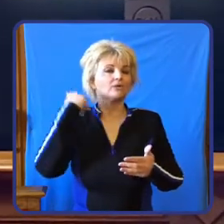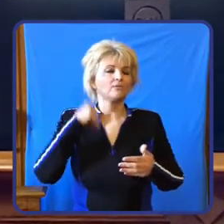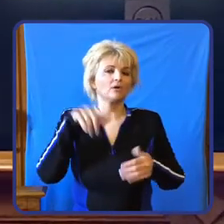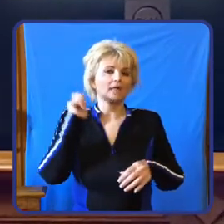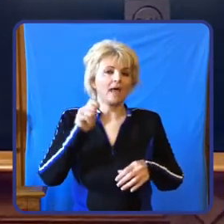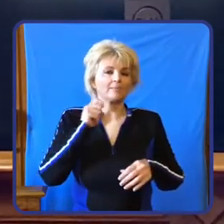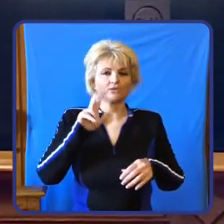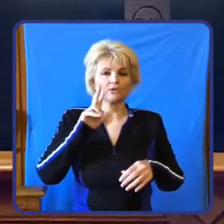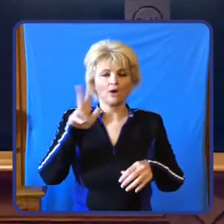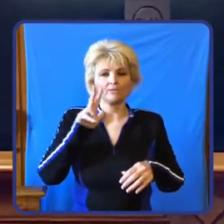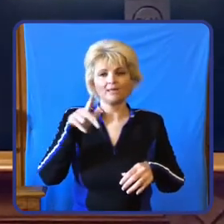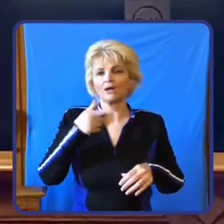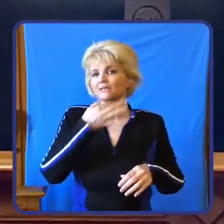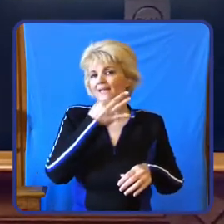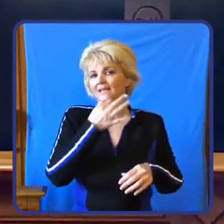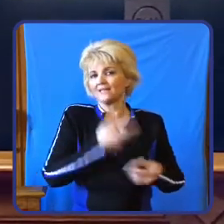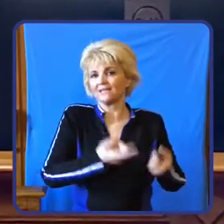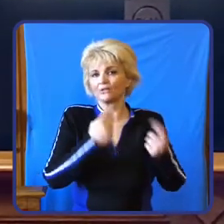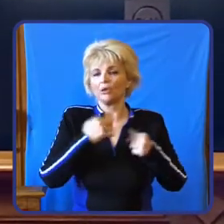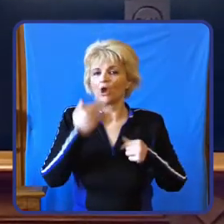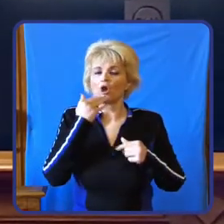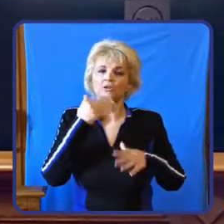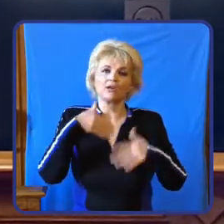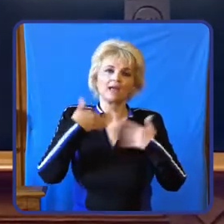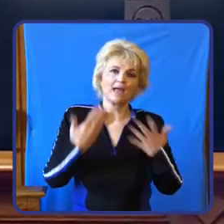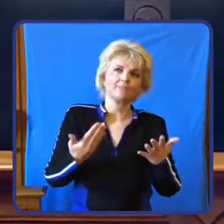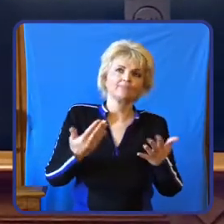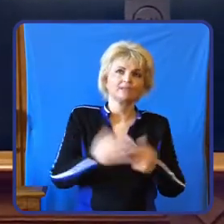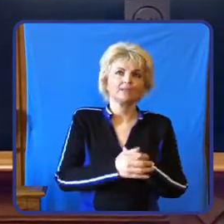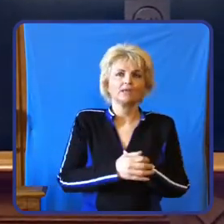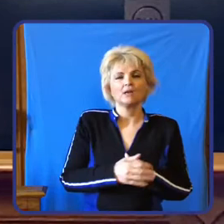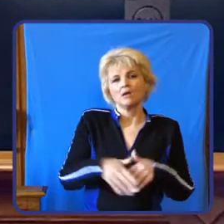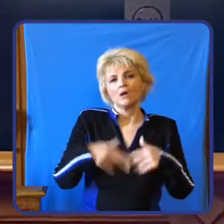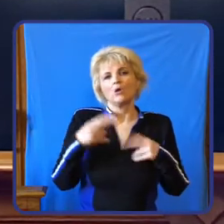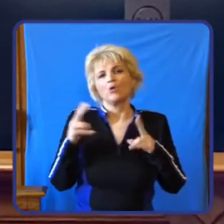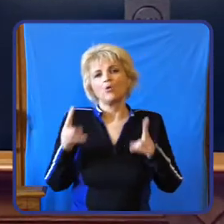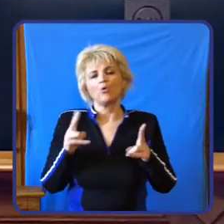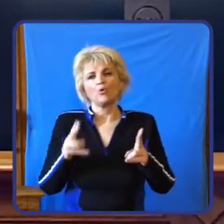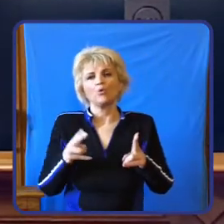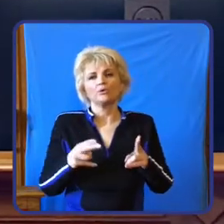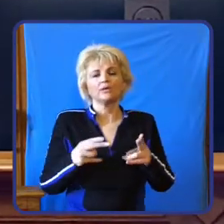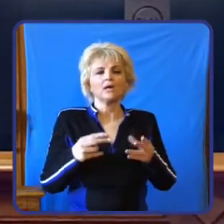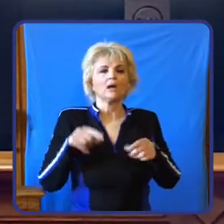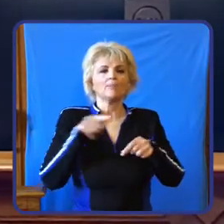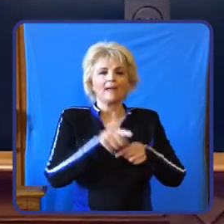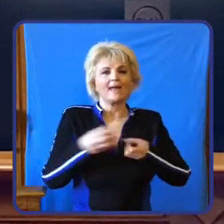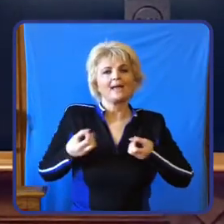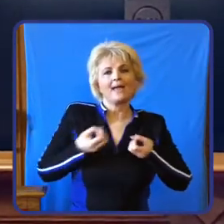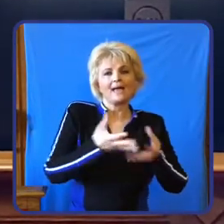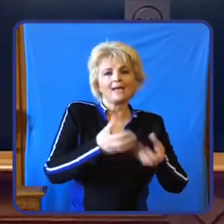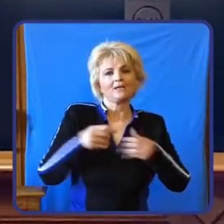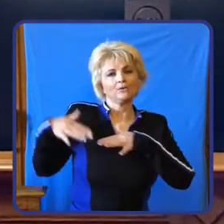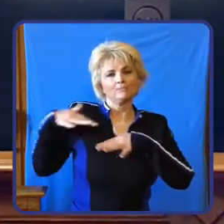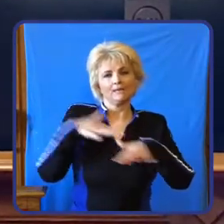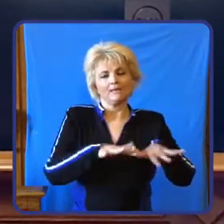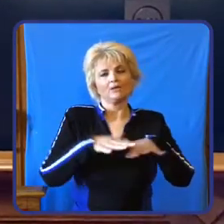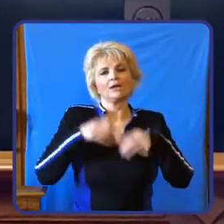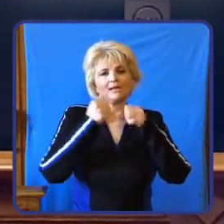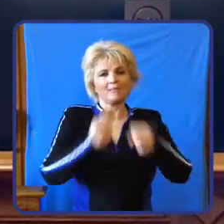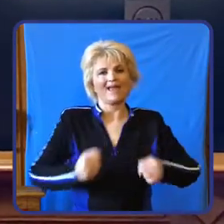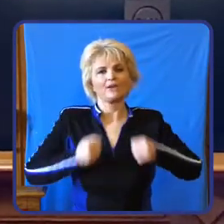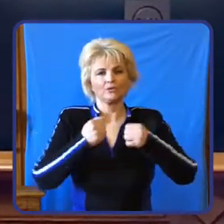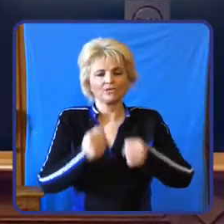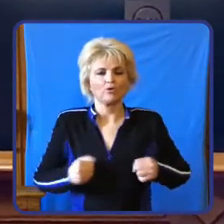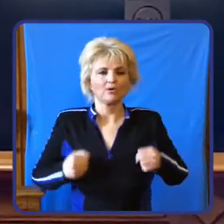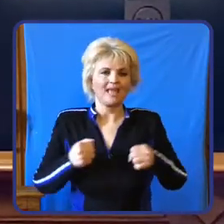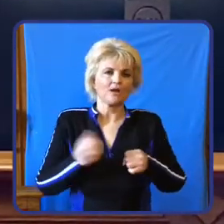3-án, amikor azt kérdezik tőlük, hogy akarják-e, hogy tömegével beengedjük a migránsokat, akik meg akar őszakolják a gyermeküket,